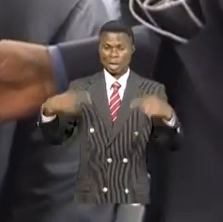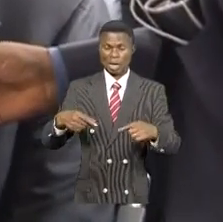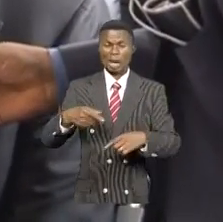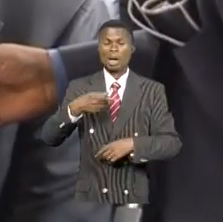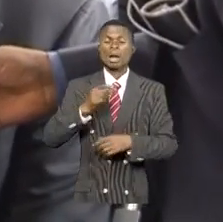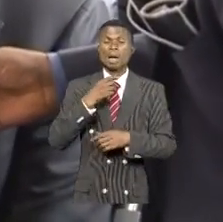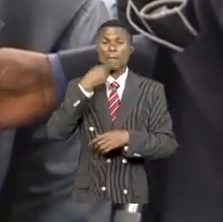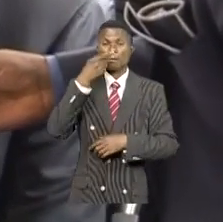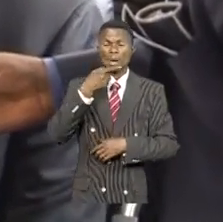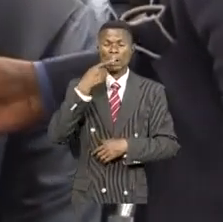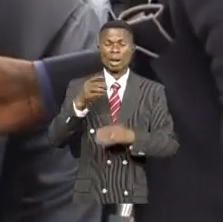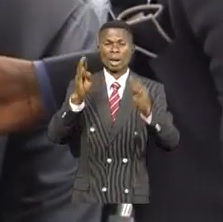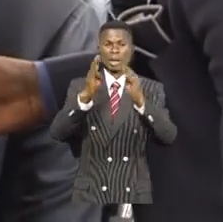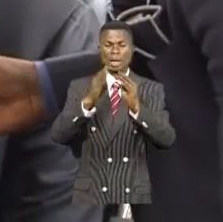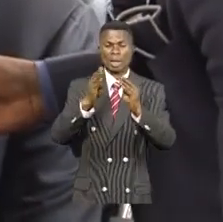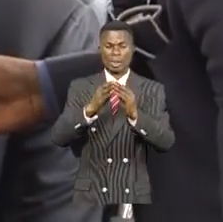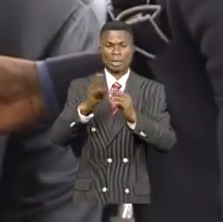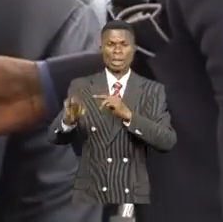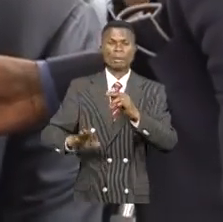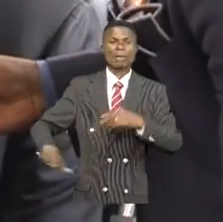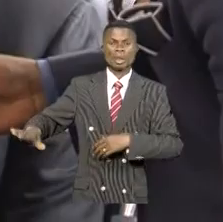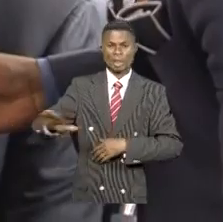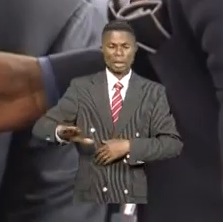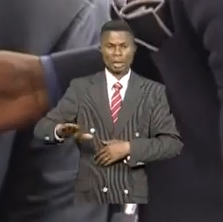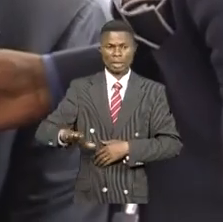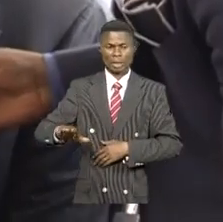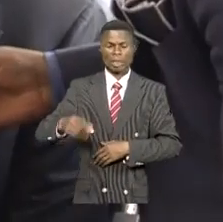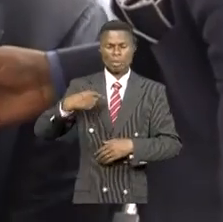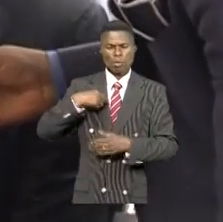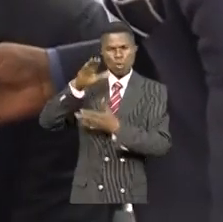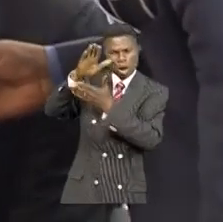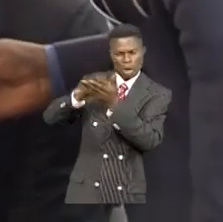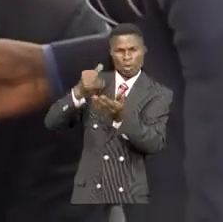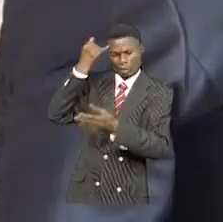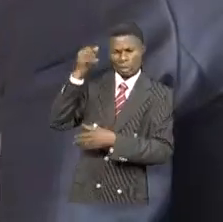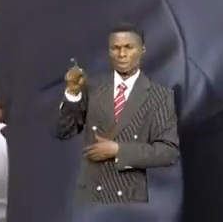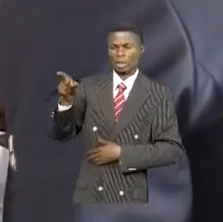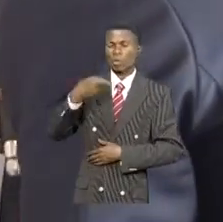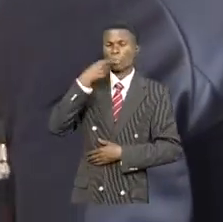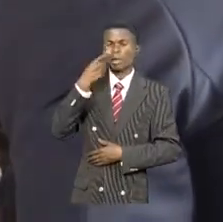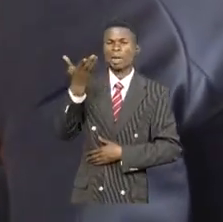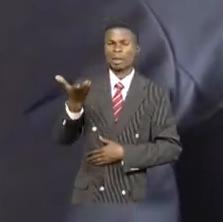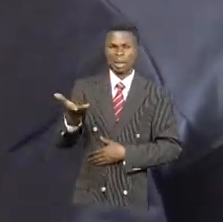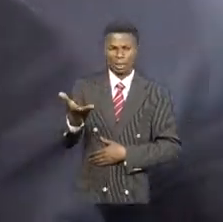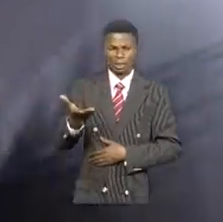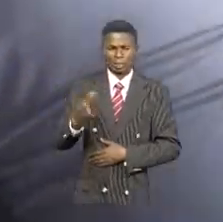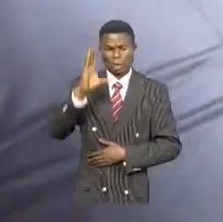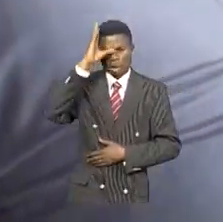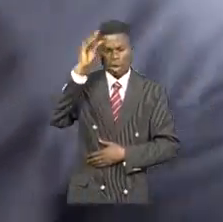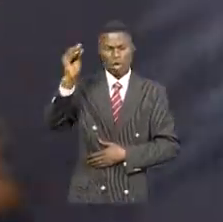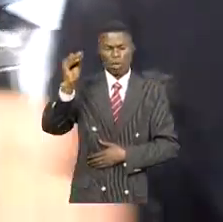intervenait à l'Assemblée nationale. J'avais toujours quelque chose à tirer de ses interventions. Un homme